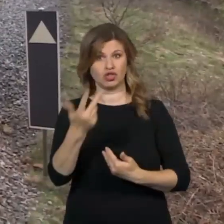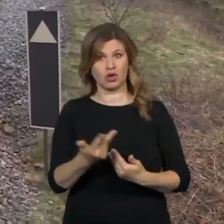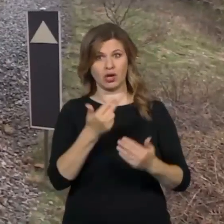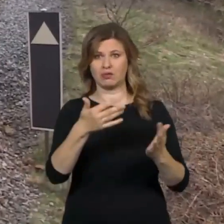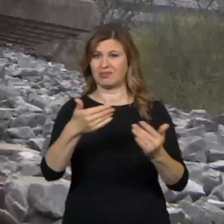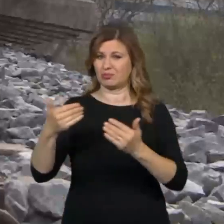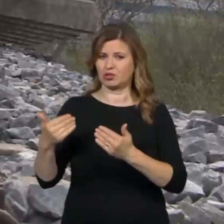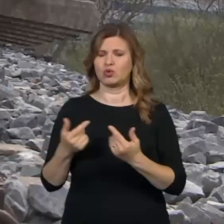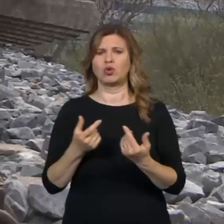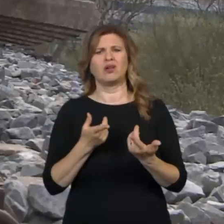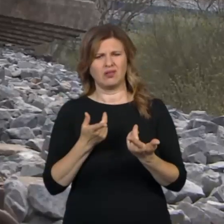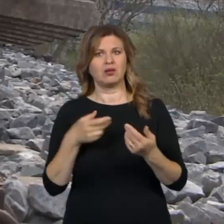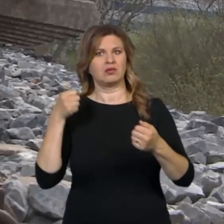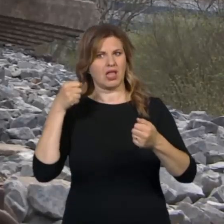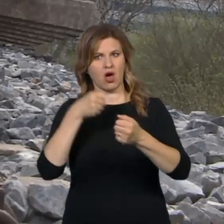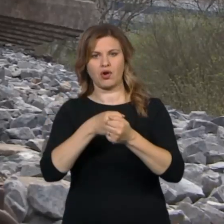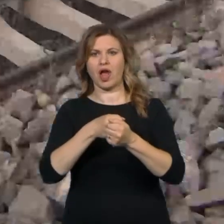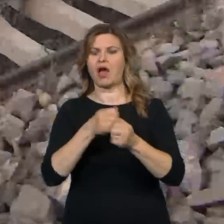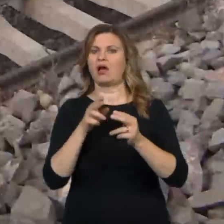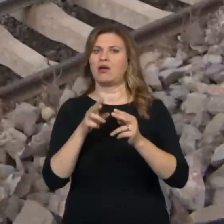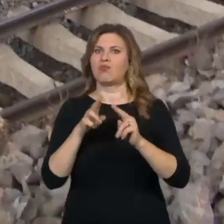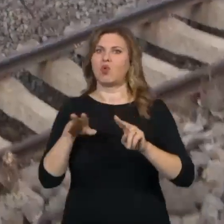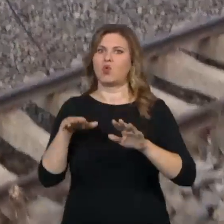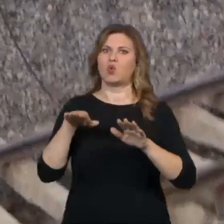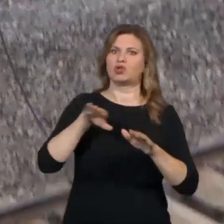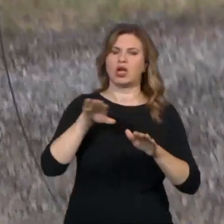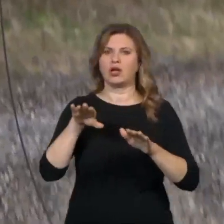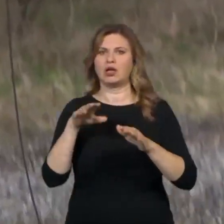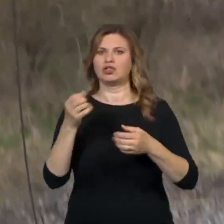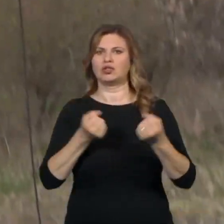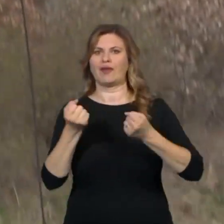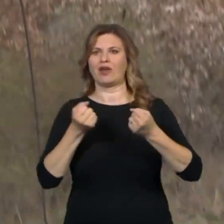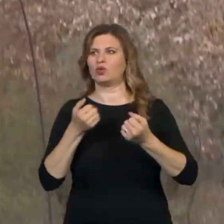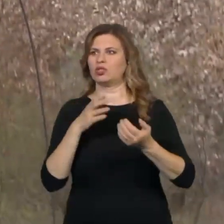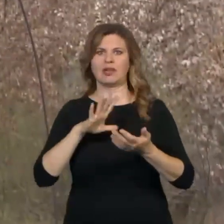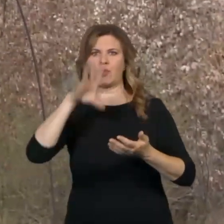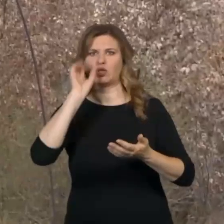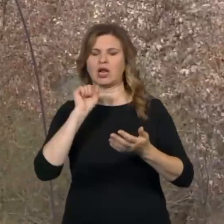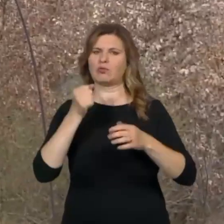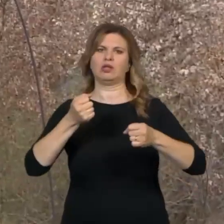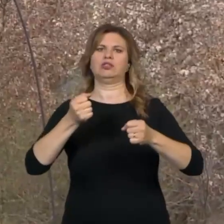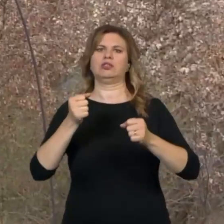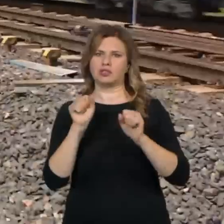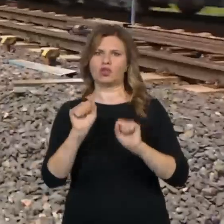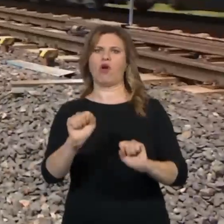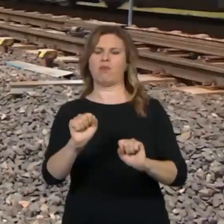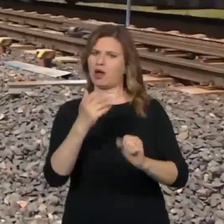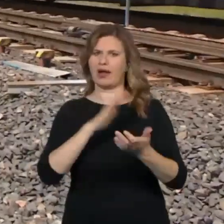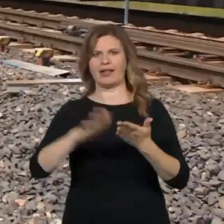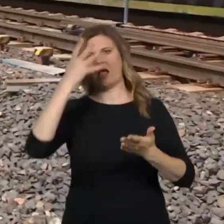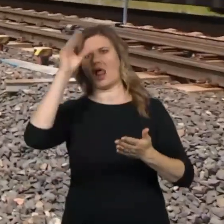při průjezdu úsekem pocítil pokles lokomotivy a událost okamžitě nahlásil. Díky tomu se nikomu nic nestalo.